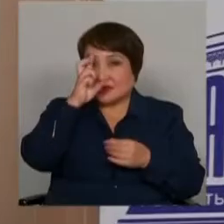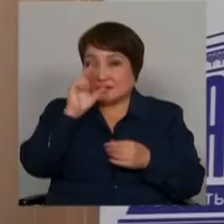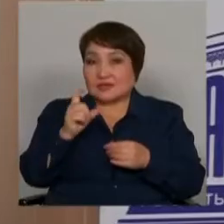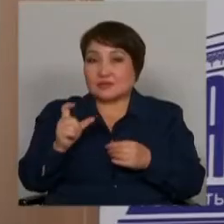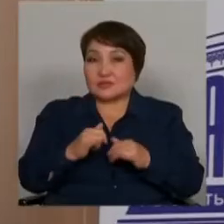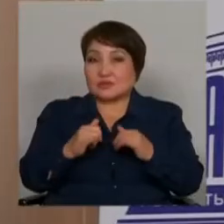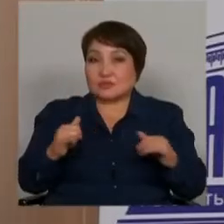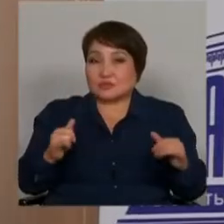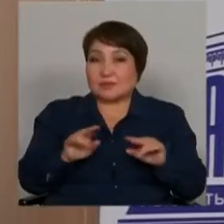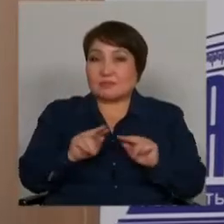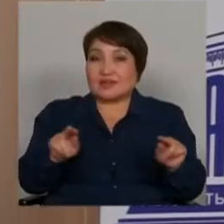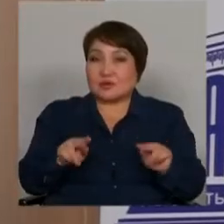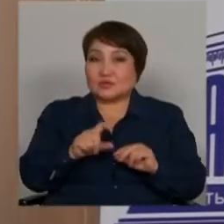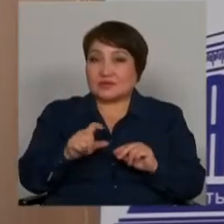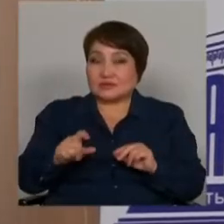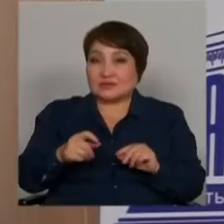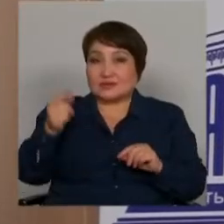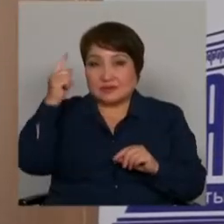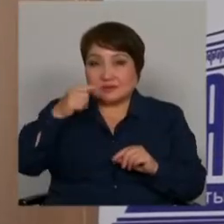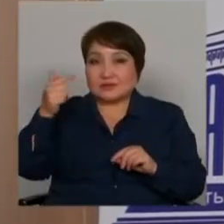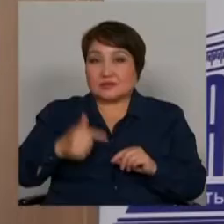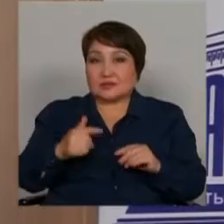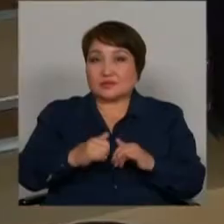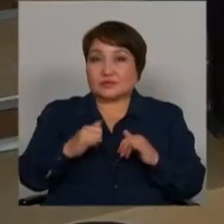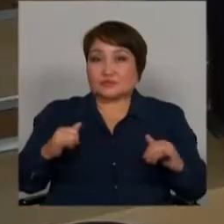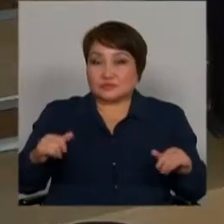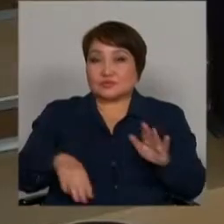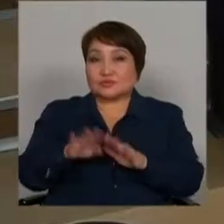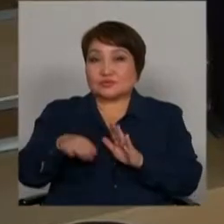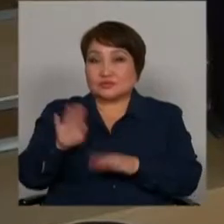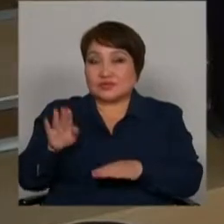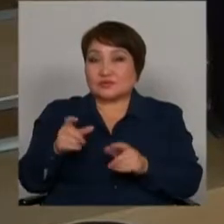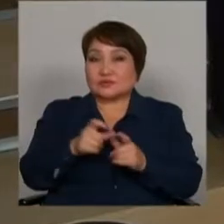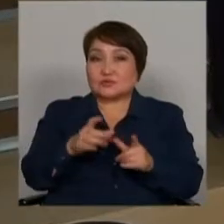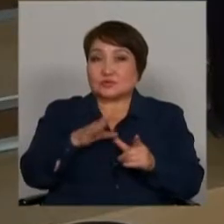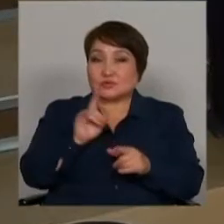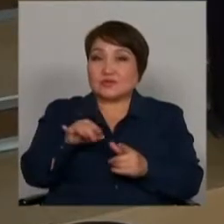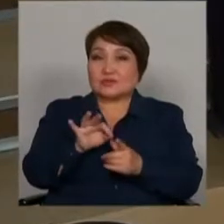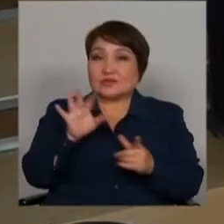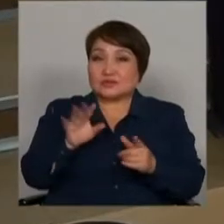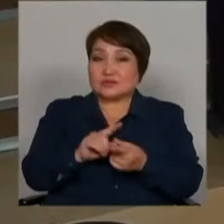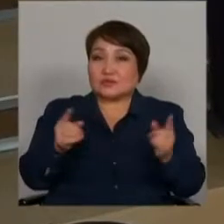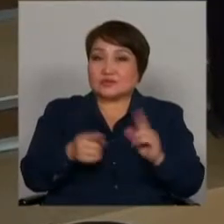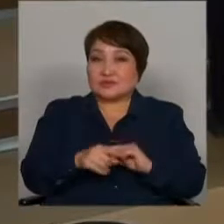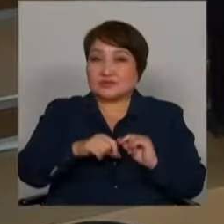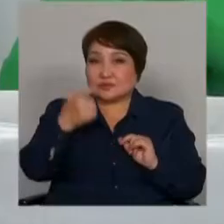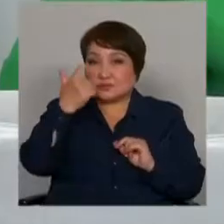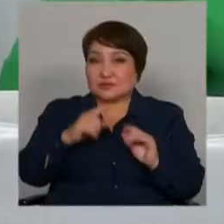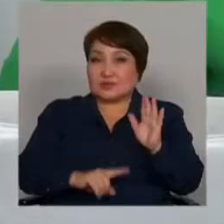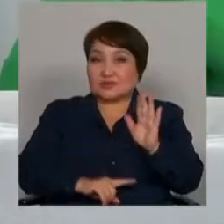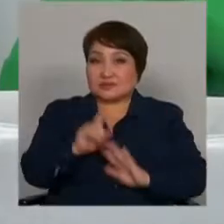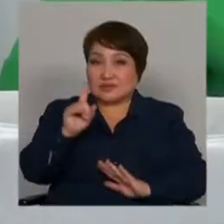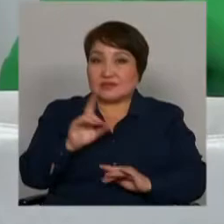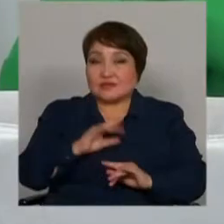педагогтардың біліктілігін арттырусында өзекті мәселелер сөз болды. Ондағы мақсат өзгеруді өзімізден бастап, өскелең